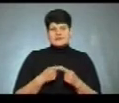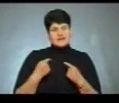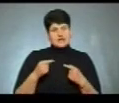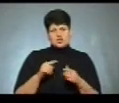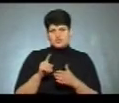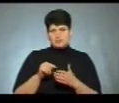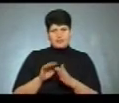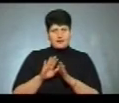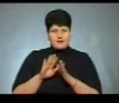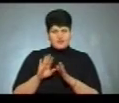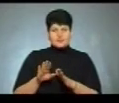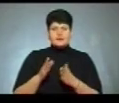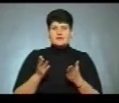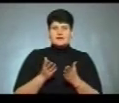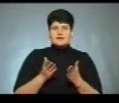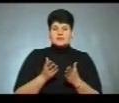питання, яке,